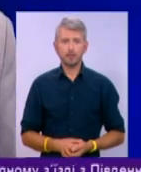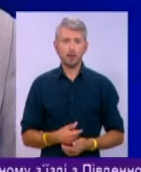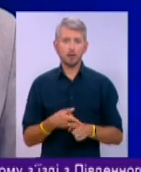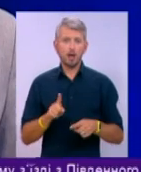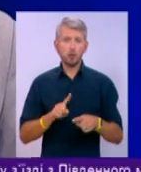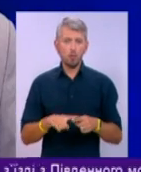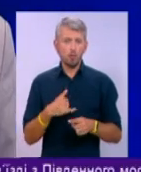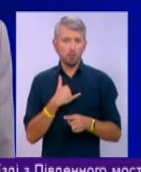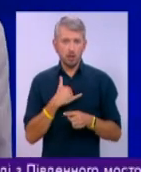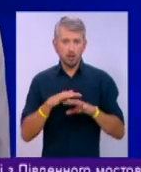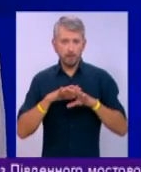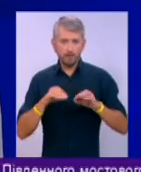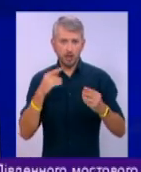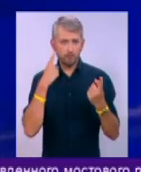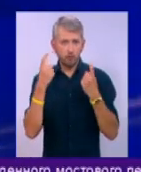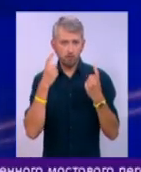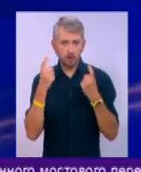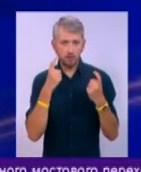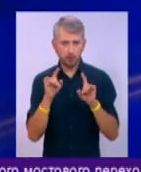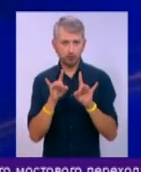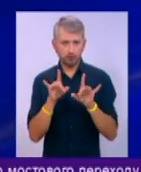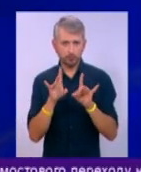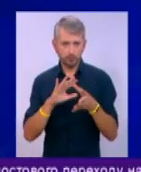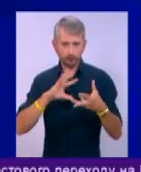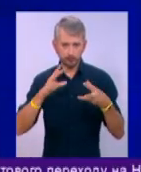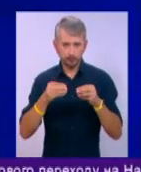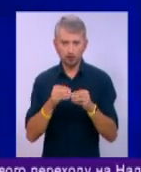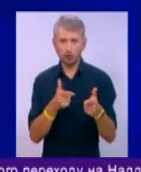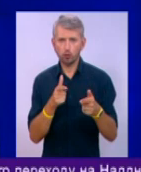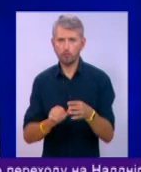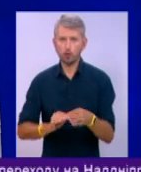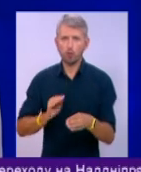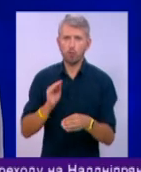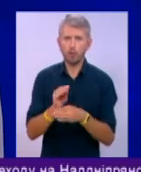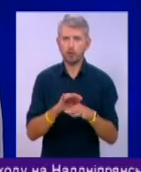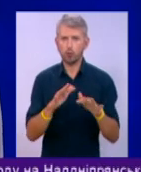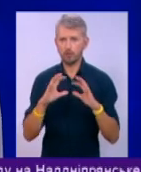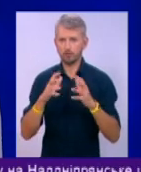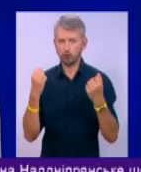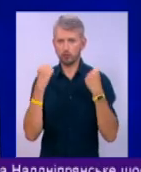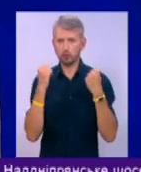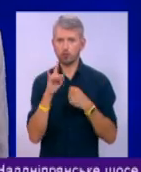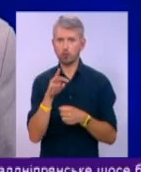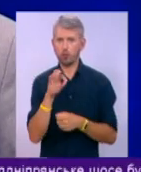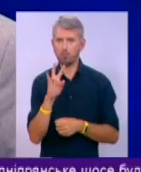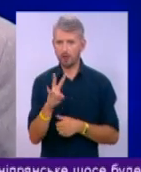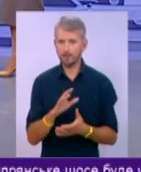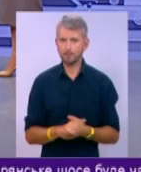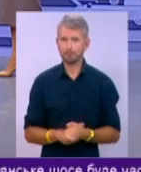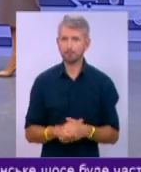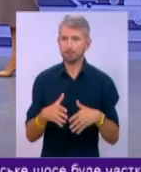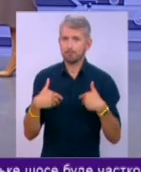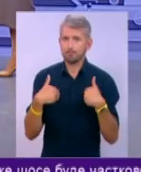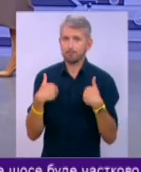На цьому у мене наразі все. Інформаційну картину готовий доповнити подіями зі світу спорту Роман Сагай.